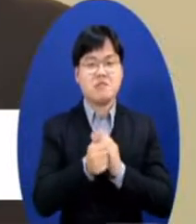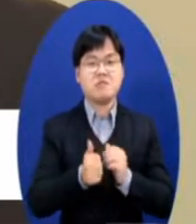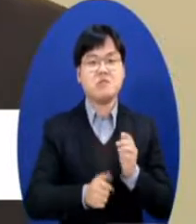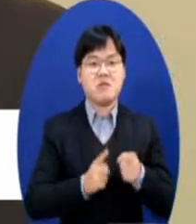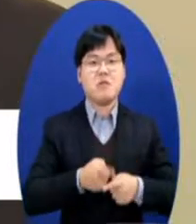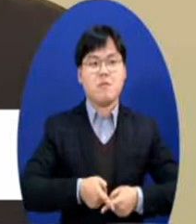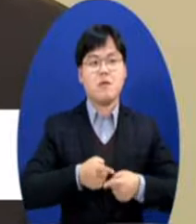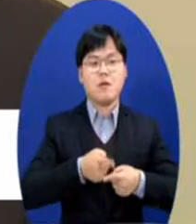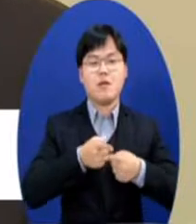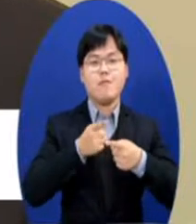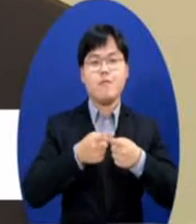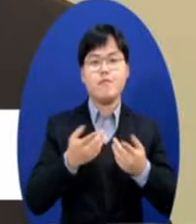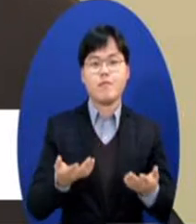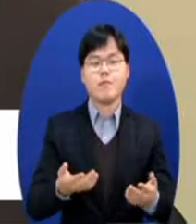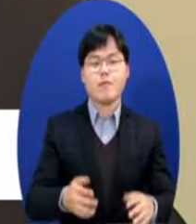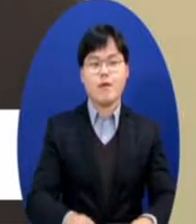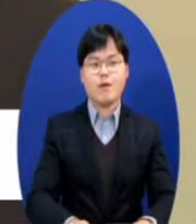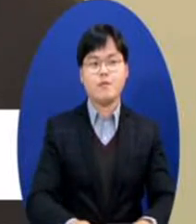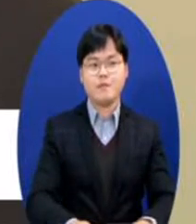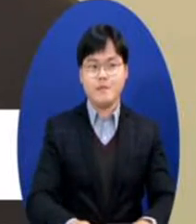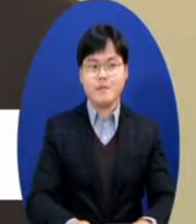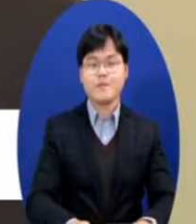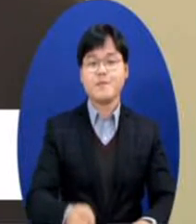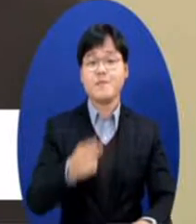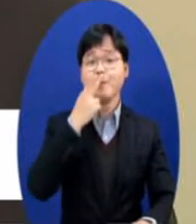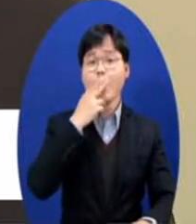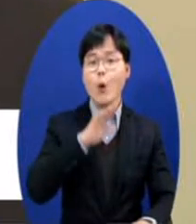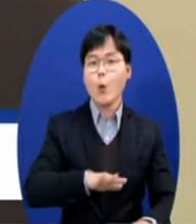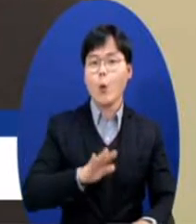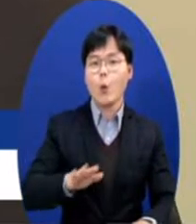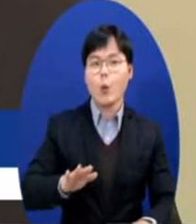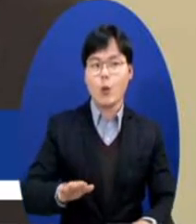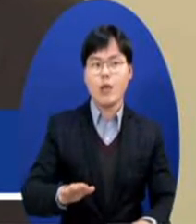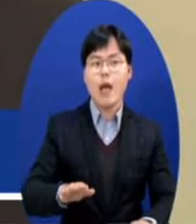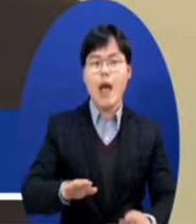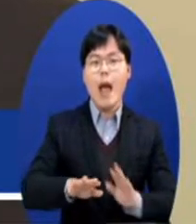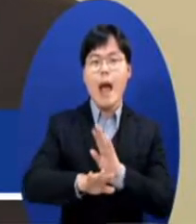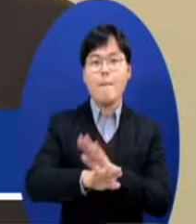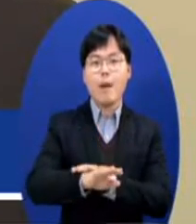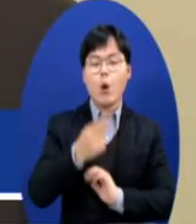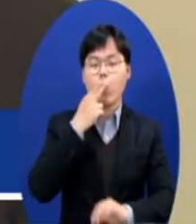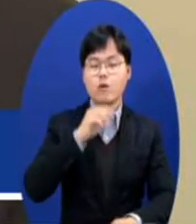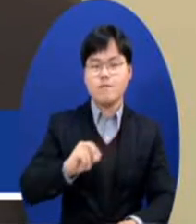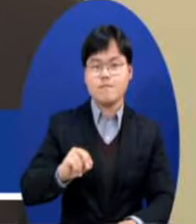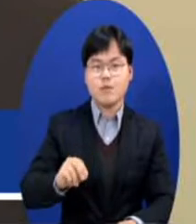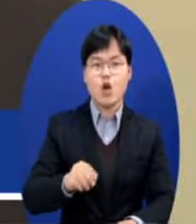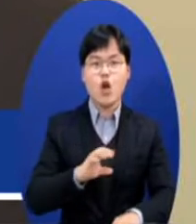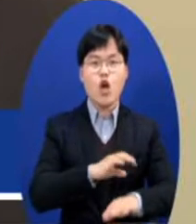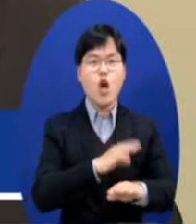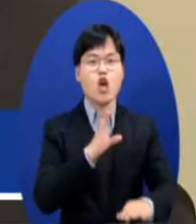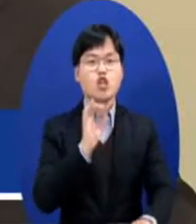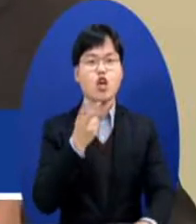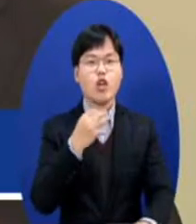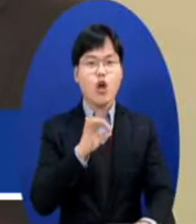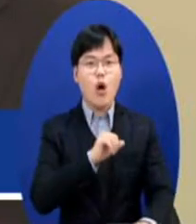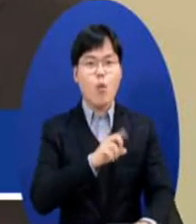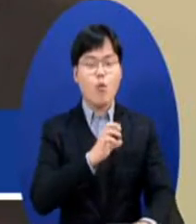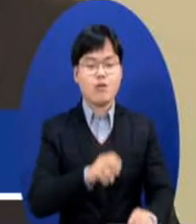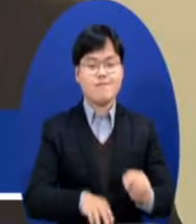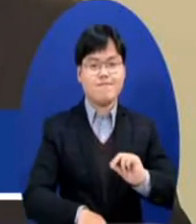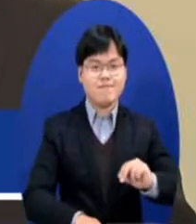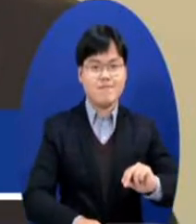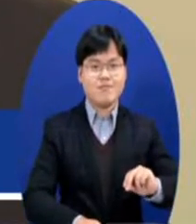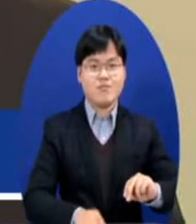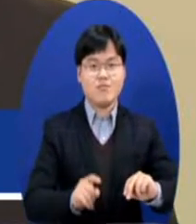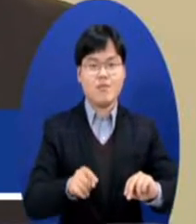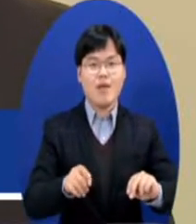ойлгоод байна. Тэр ач холбогдол талаас нь ерөнхийдөө ялангуяа бага насны хүүхдүүд баруун гараар юм их гэдэг, солгоо хүүхдүүд зүүн гараар юм их гэдэг. Тэгвэл энэ